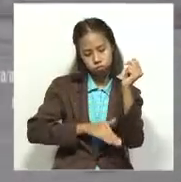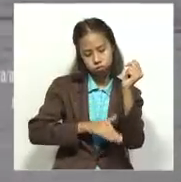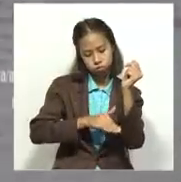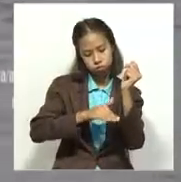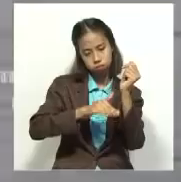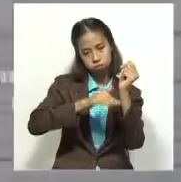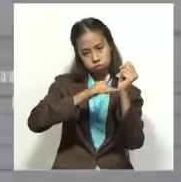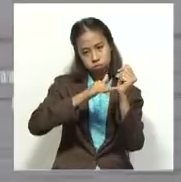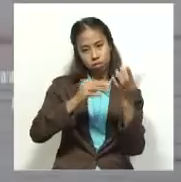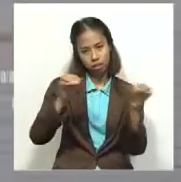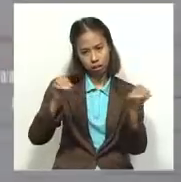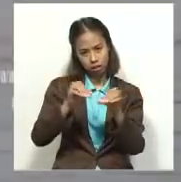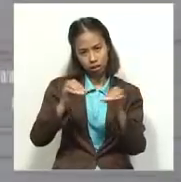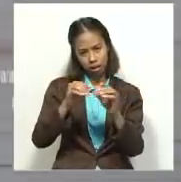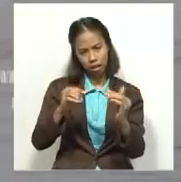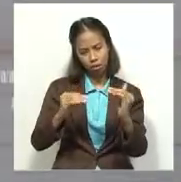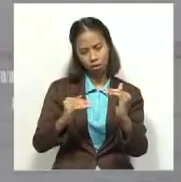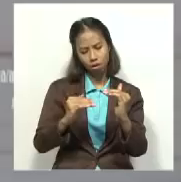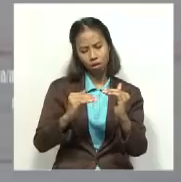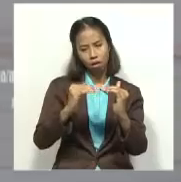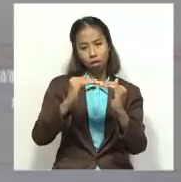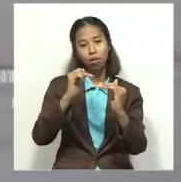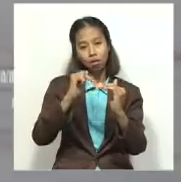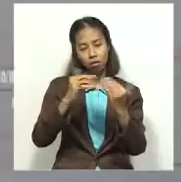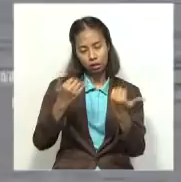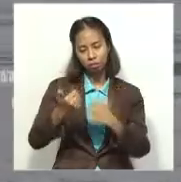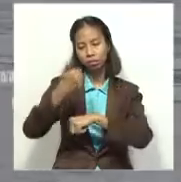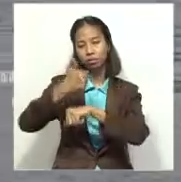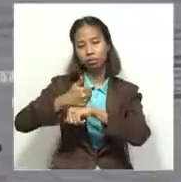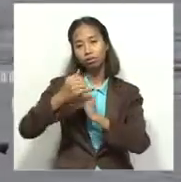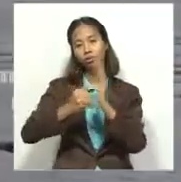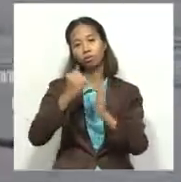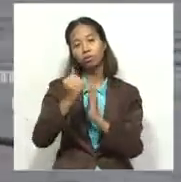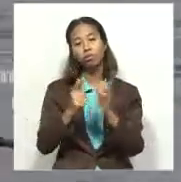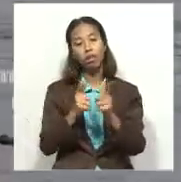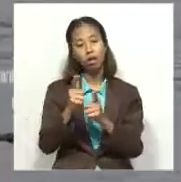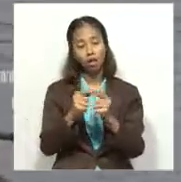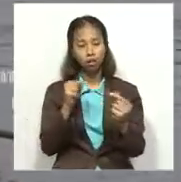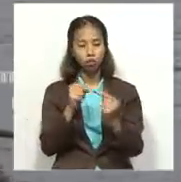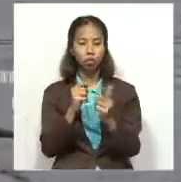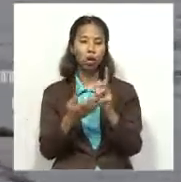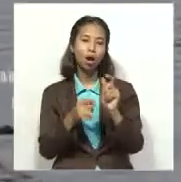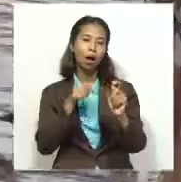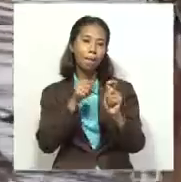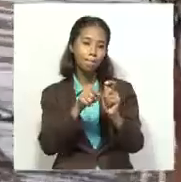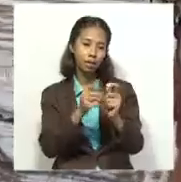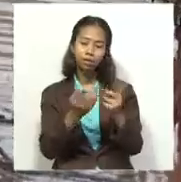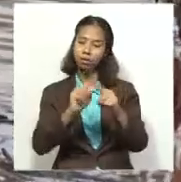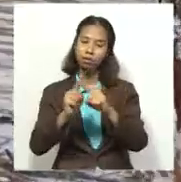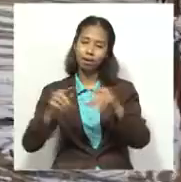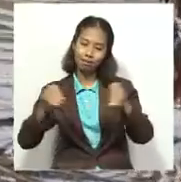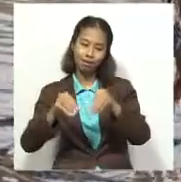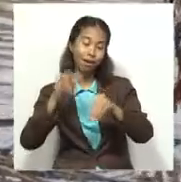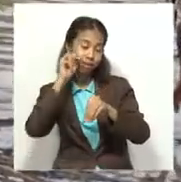ต่อเนื่องใกล้ถึงจุดวิกฤตทางผู้ว่าราชการจังหวัดเลยก็ได้ออกหนังสือถึงนายอำเภอเชียงคานอำเภอปากช